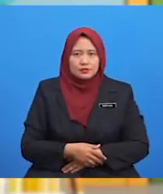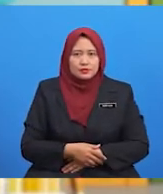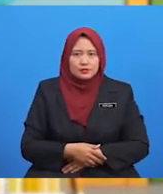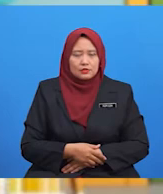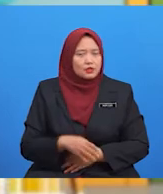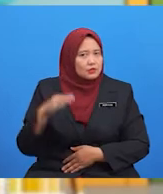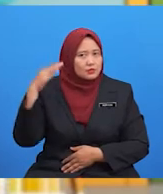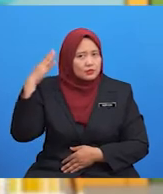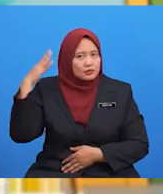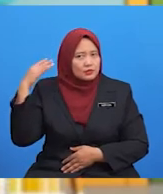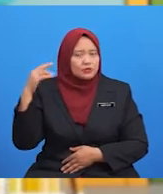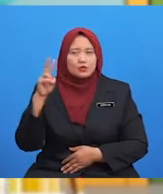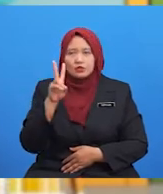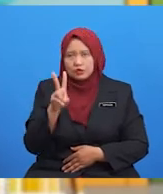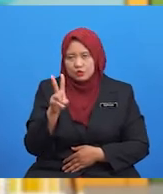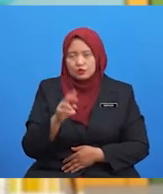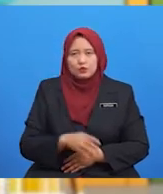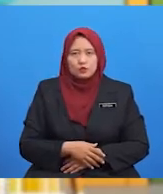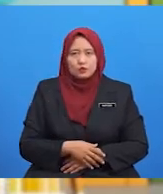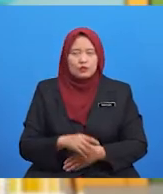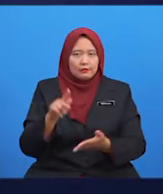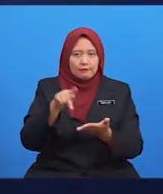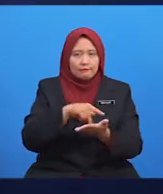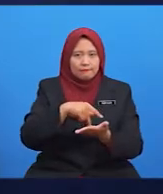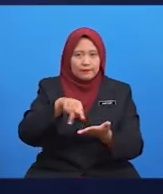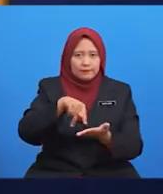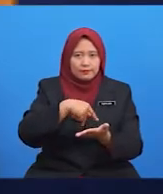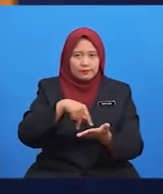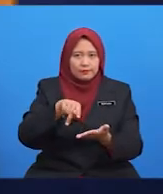dengarkan dua rangkap pantun berkait.